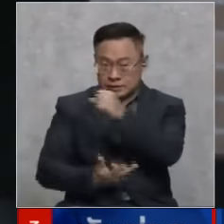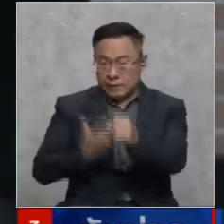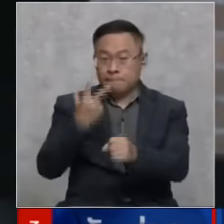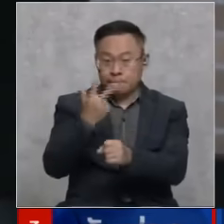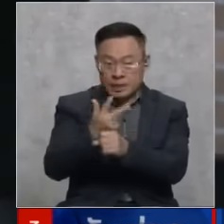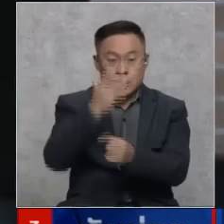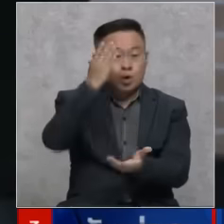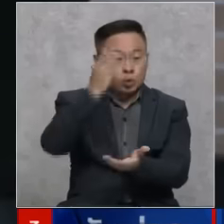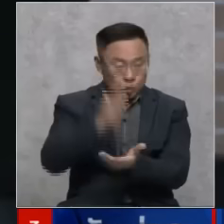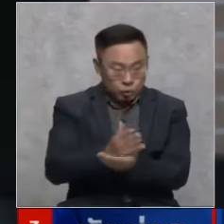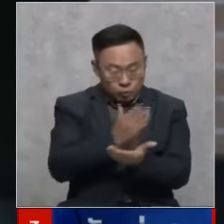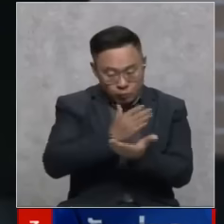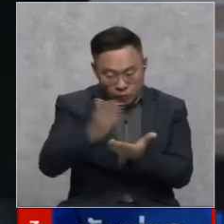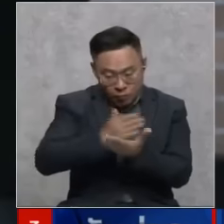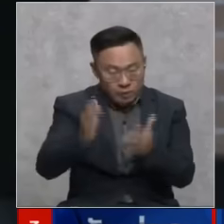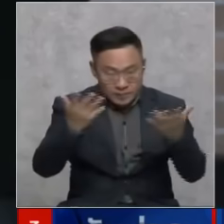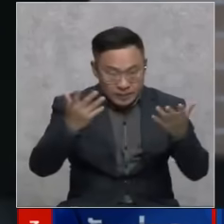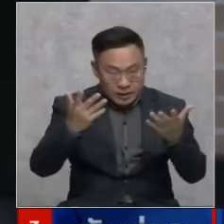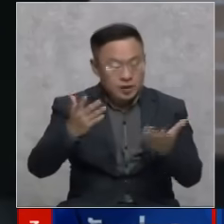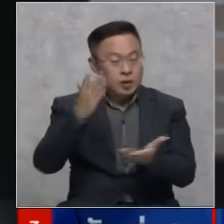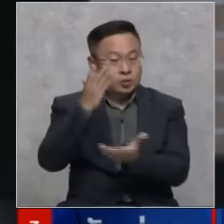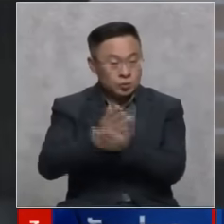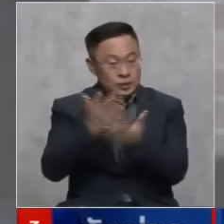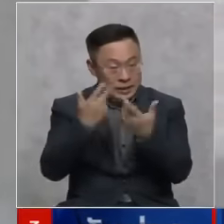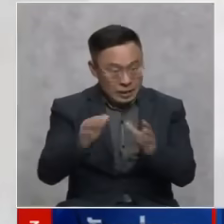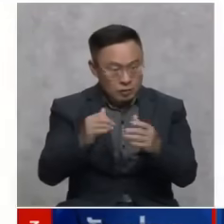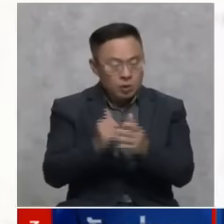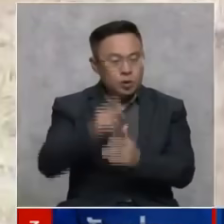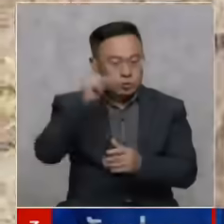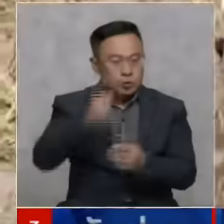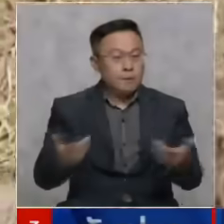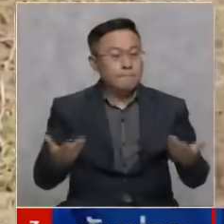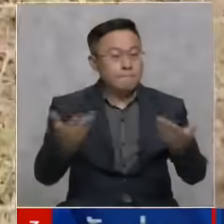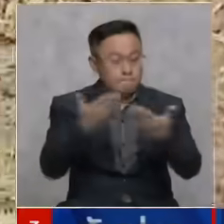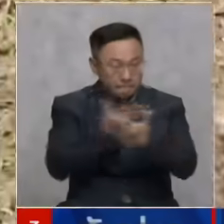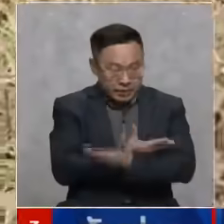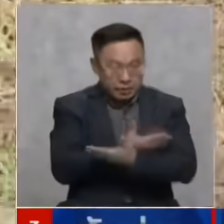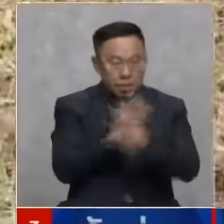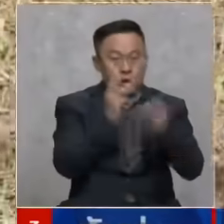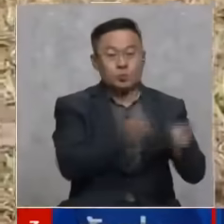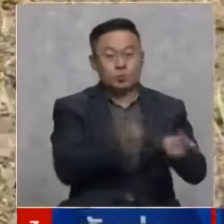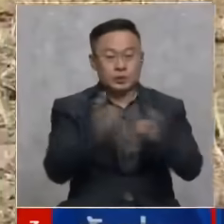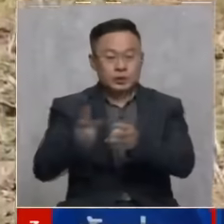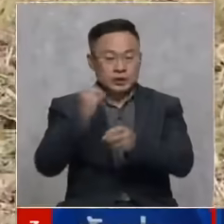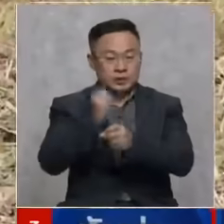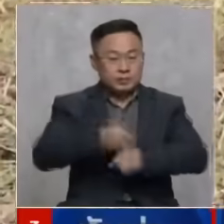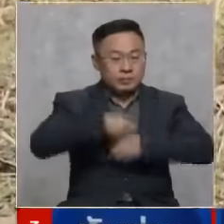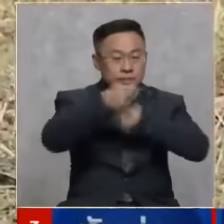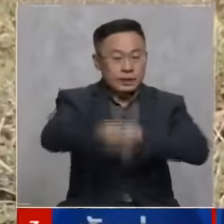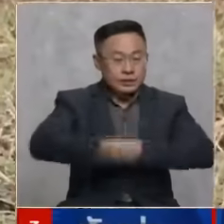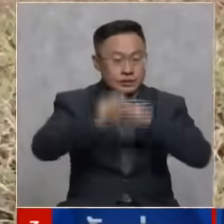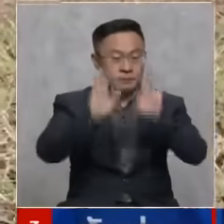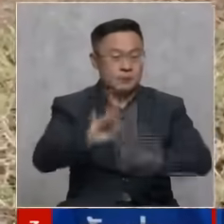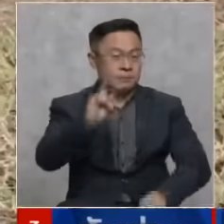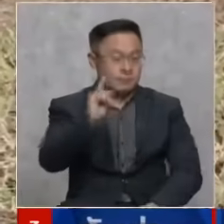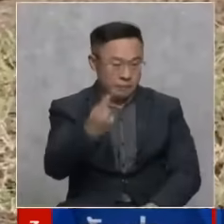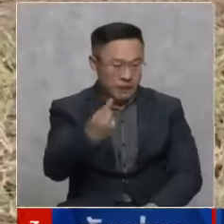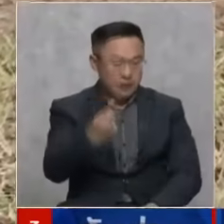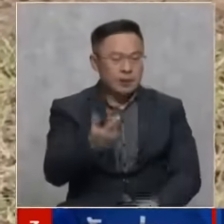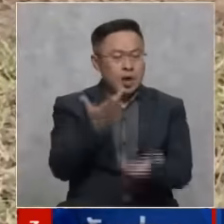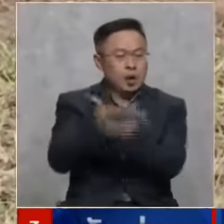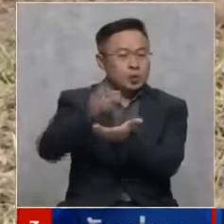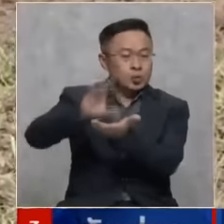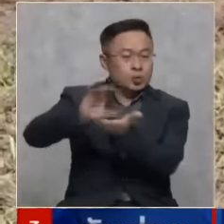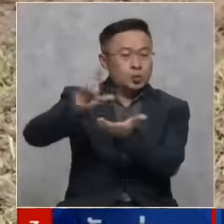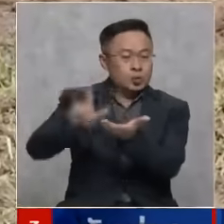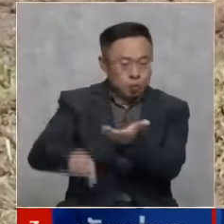คุณต้องปรับรูปแบบการผลิตใหม่ไหมเพื่อทำให้ผลผลิตมันเพิ่มหรือทำให้ต้นทุนมันลดหรือทำให้เกิดได้